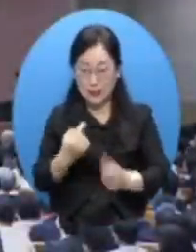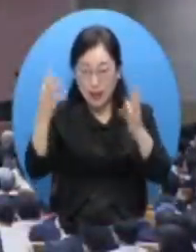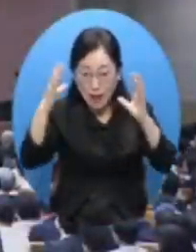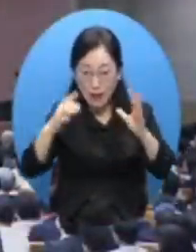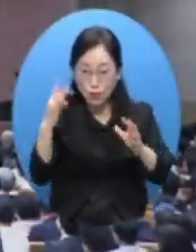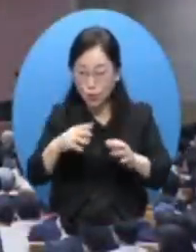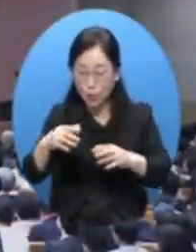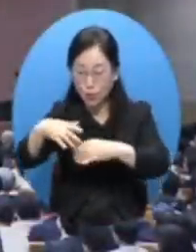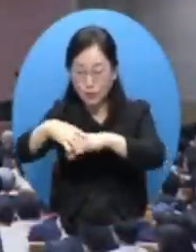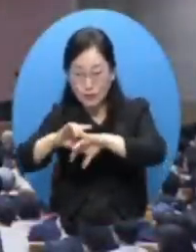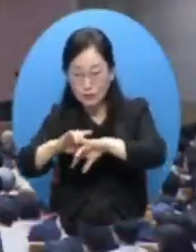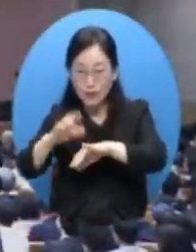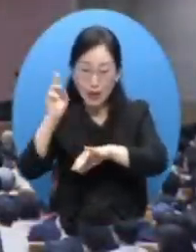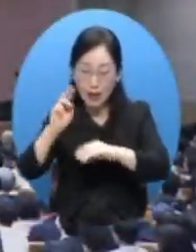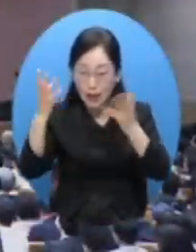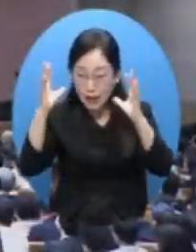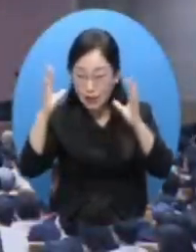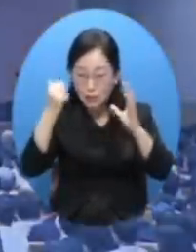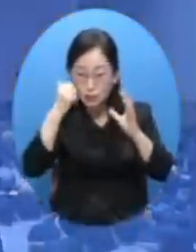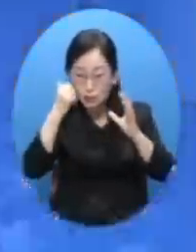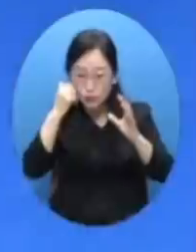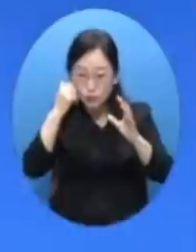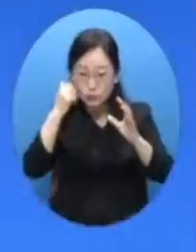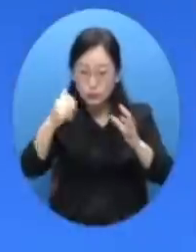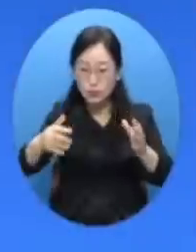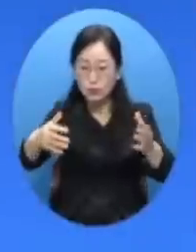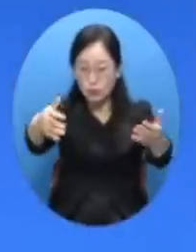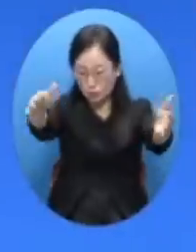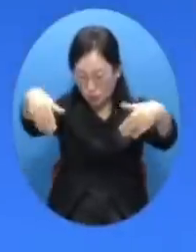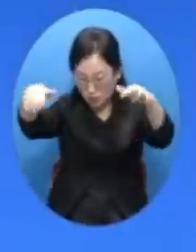가진 아이들을 다 모아서